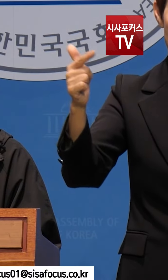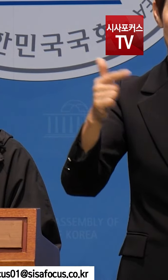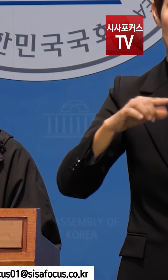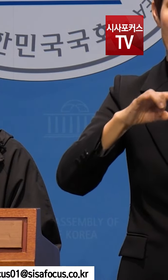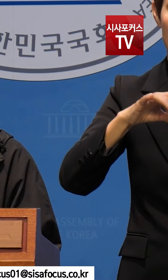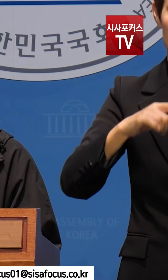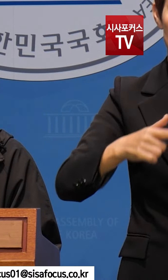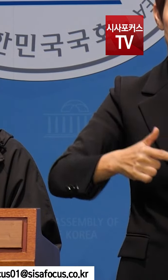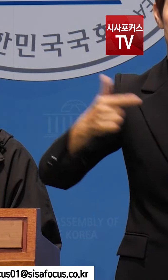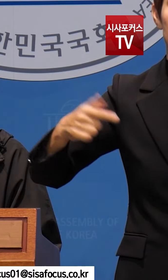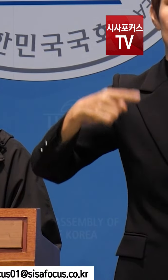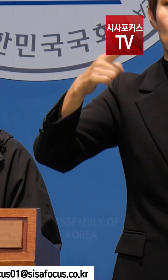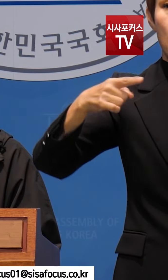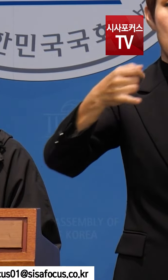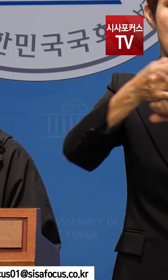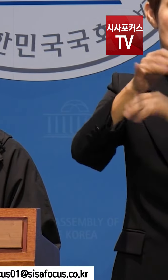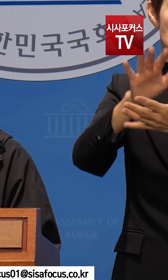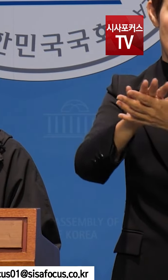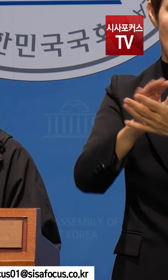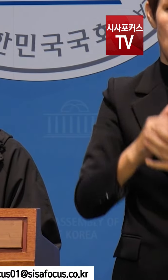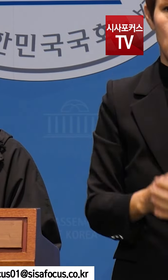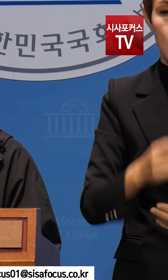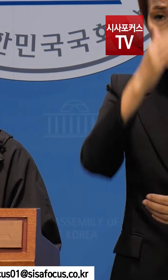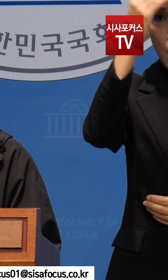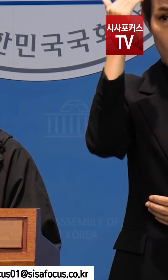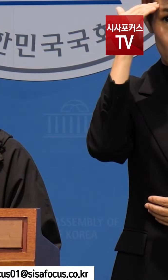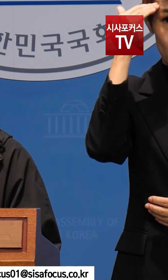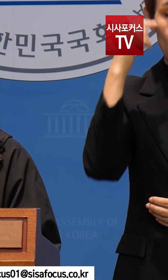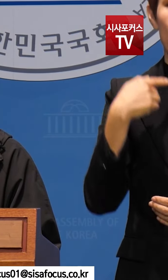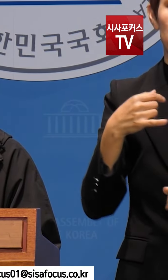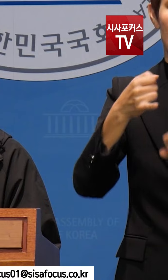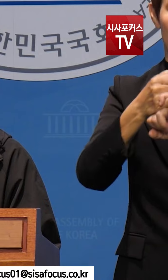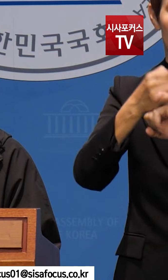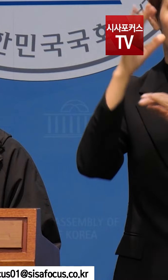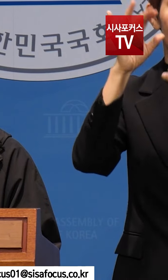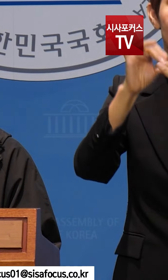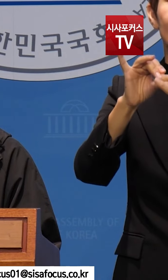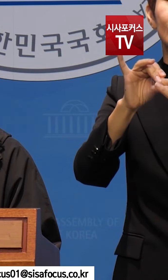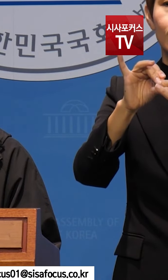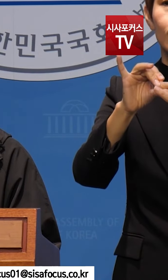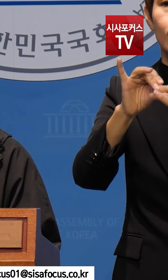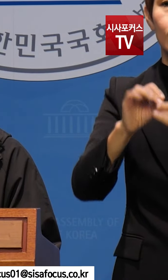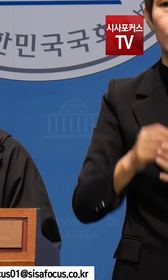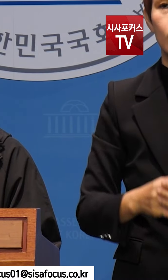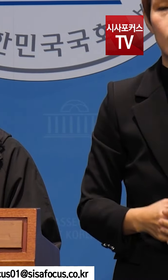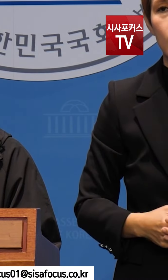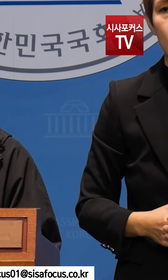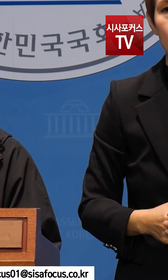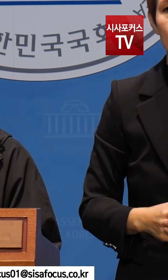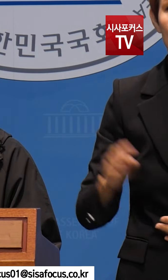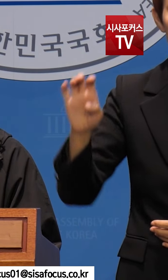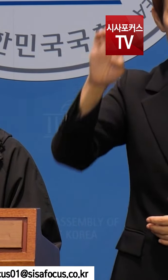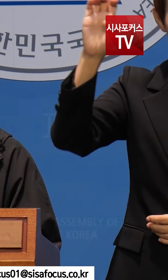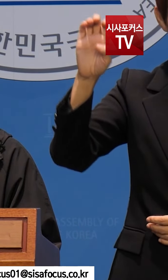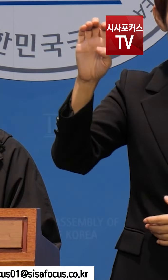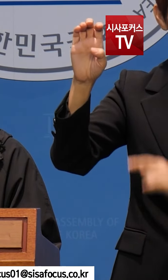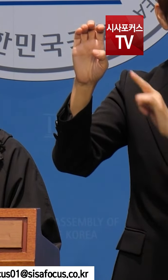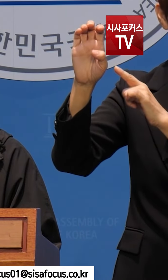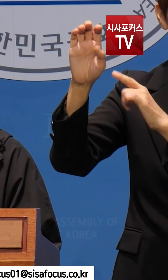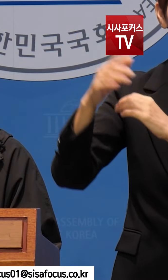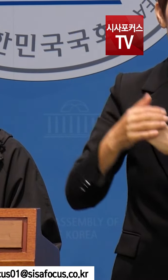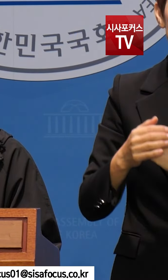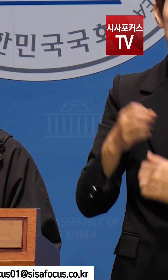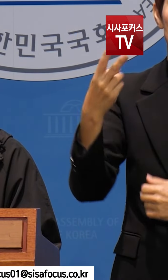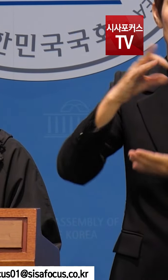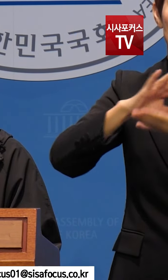향상을 약속하였습니다 우리 정부도이 약속에 동의하였습니다 그리고 유럽 연합은 재생